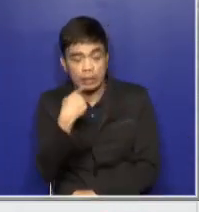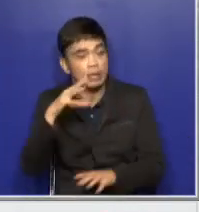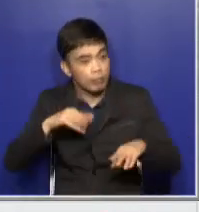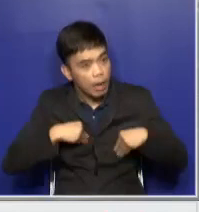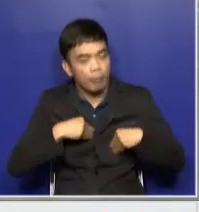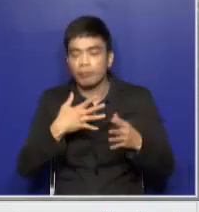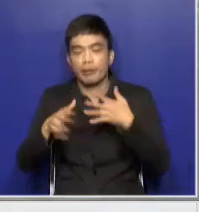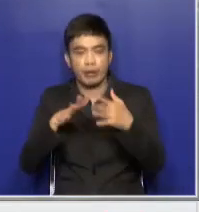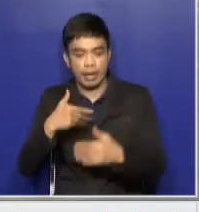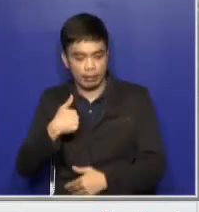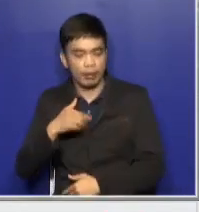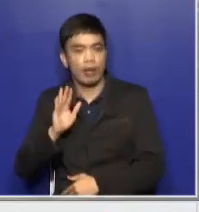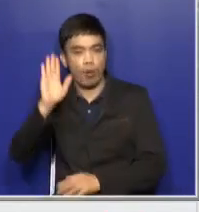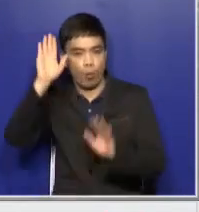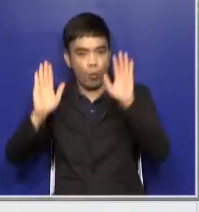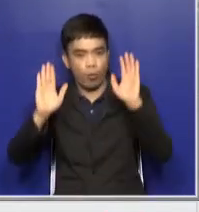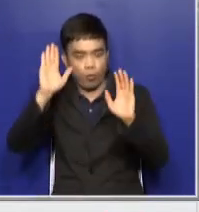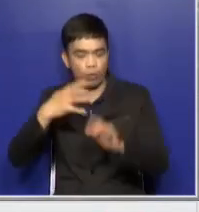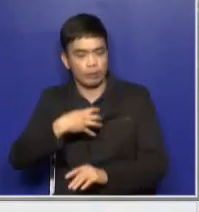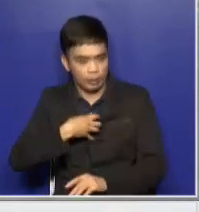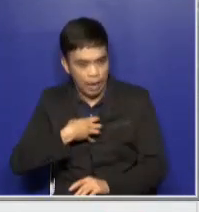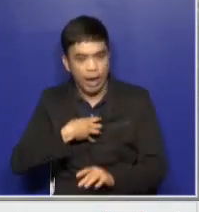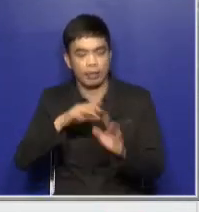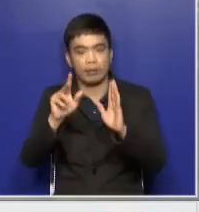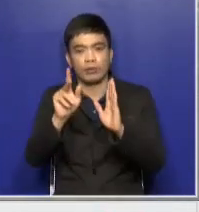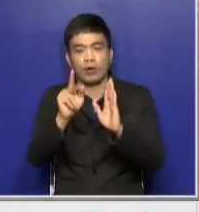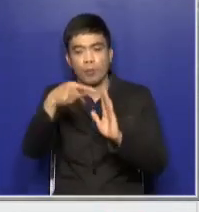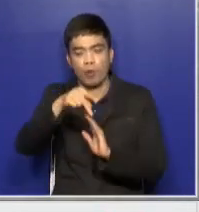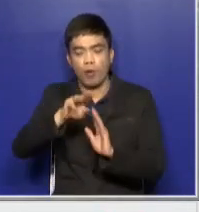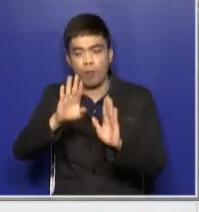ต้องโหวตขอกลับไปใช้ร่างเดิมขอบคุณมากครับ เชิญท่าน